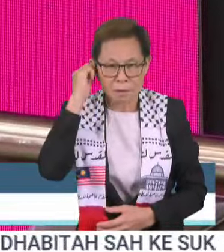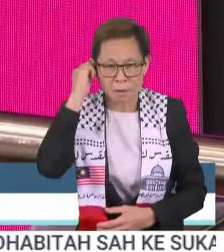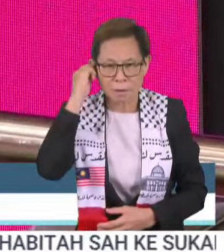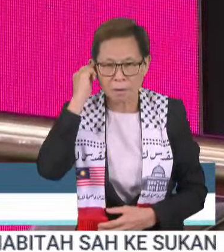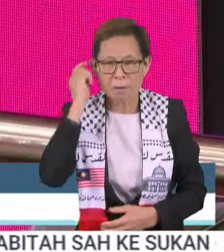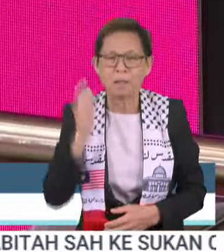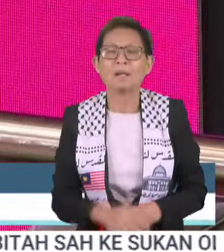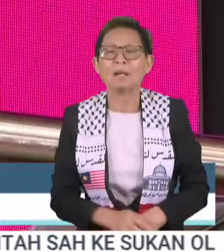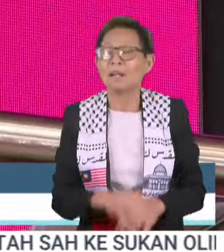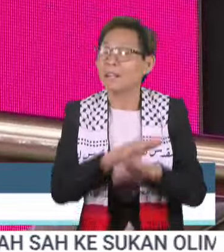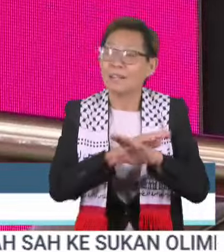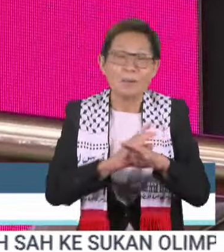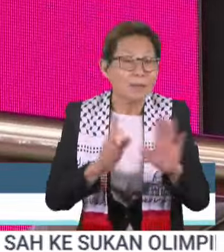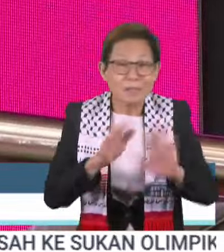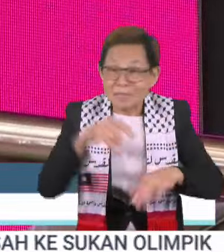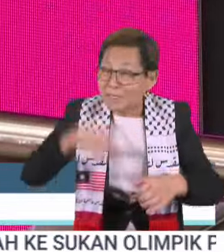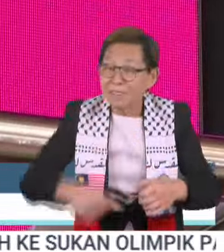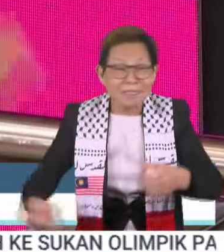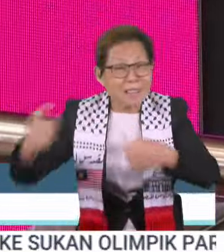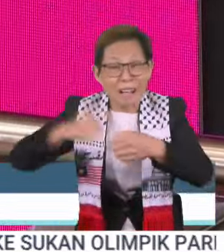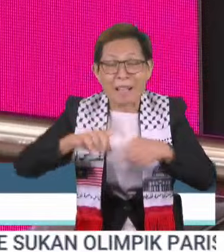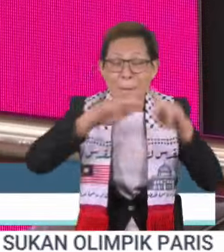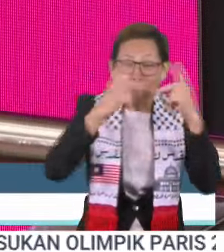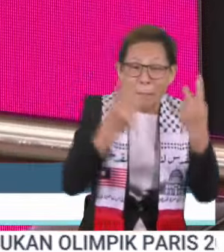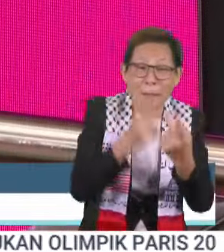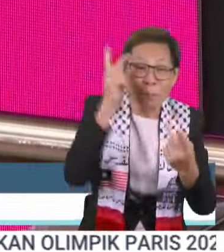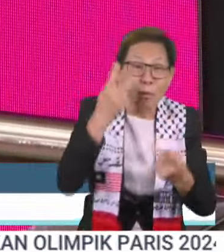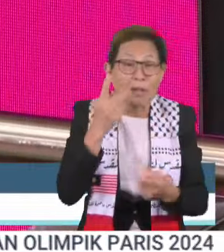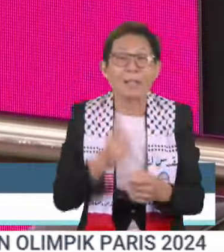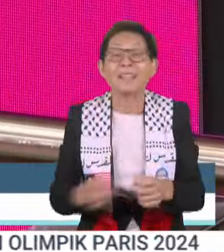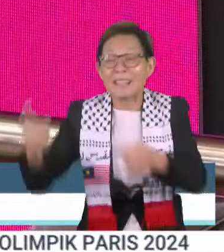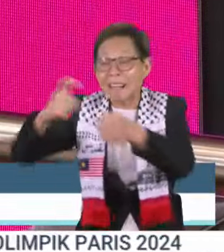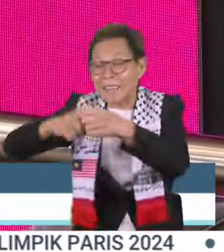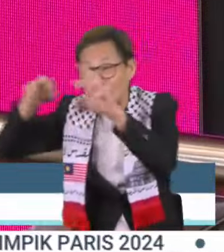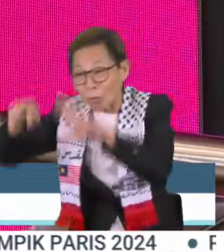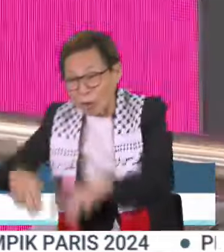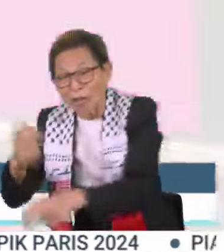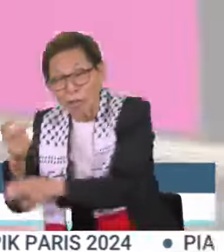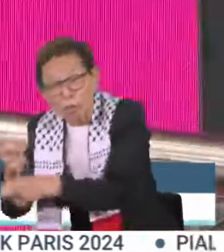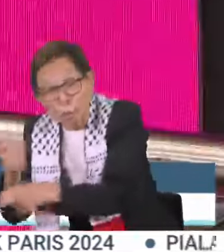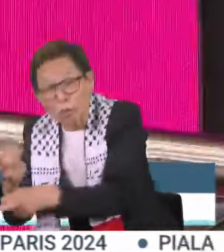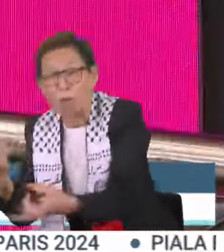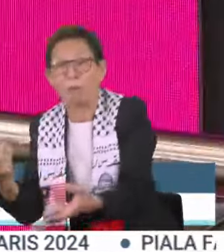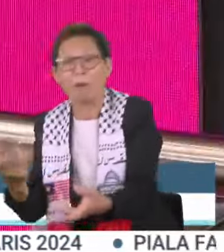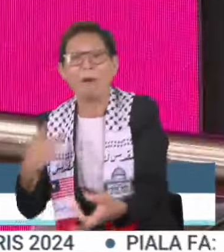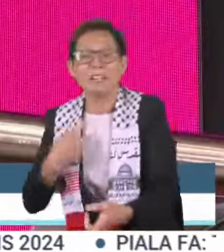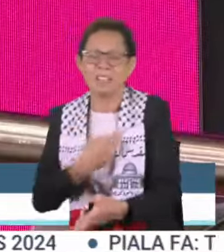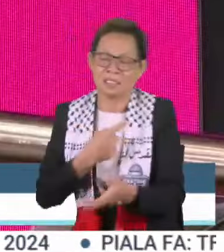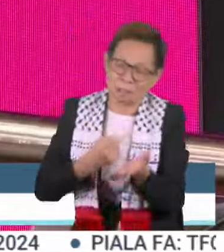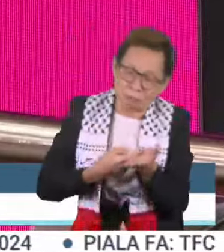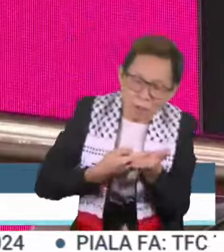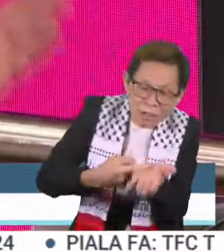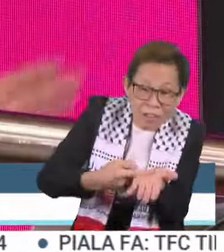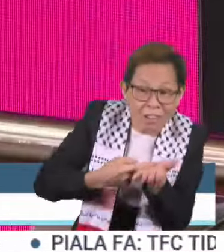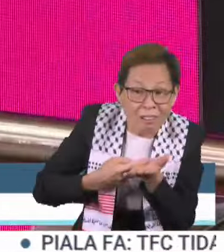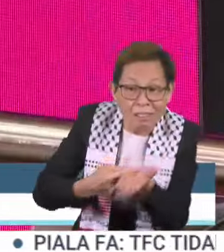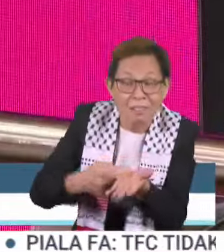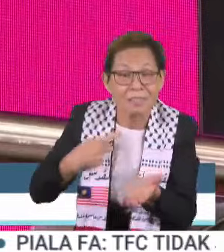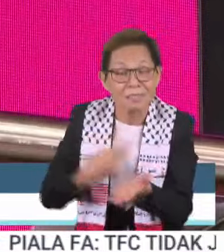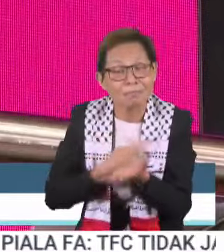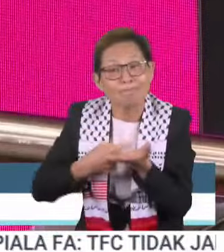Ini bukan soal parti politik. Ini soal rakyat susah. Ini kita buat. Kita bincang, saya bawa ke